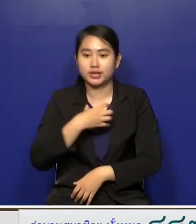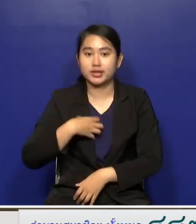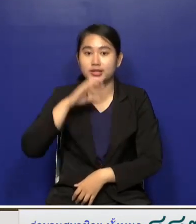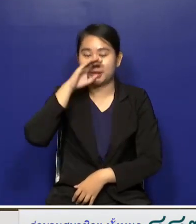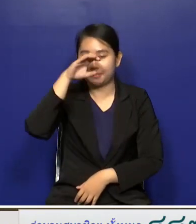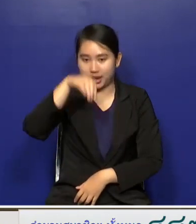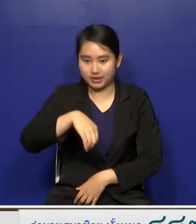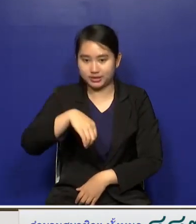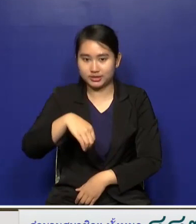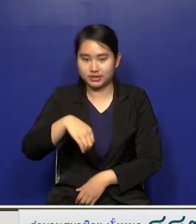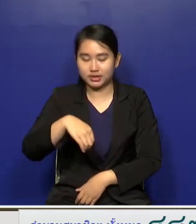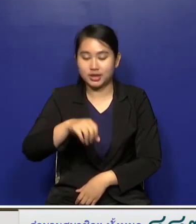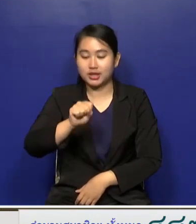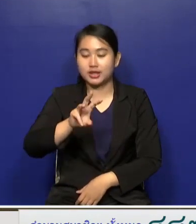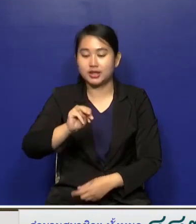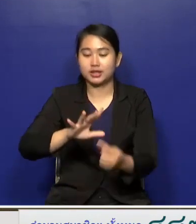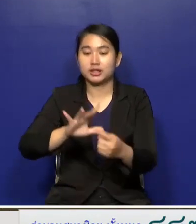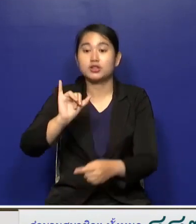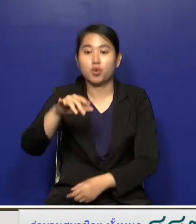ซึ่งเป็นเกาะตั้งแต่ปี